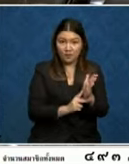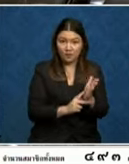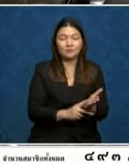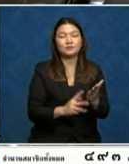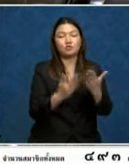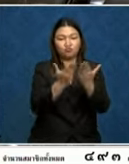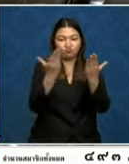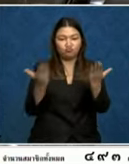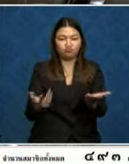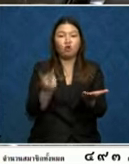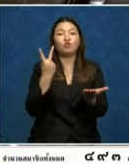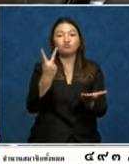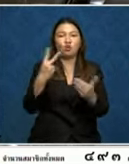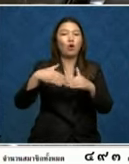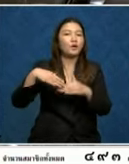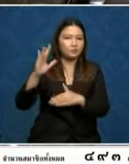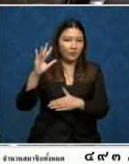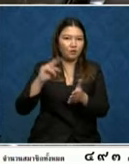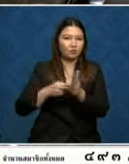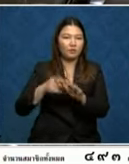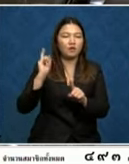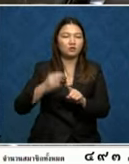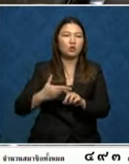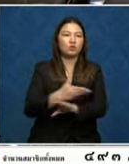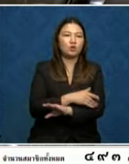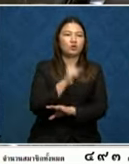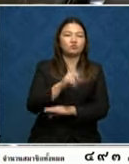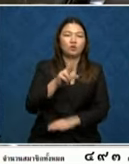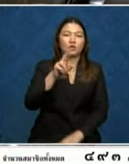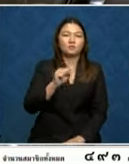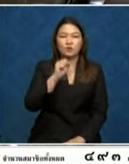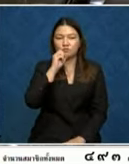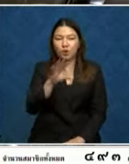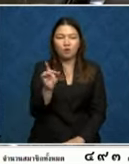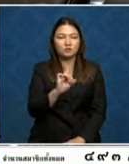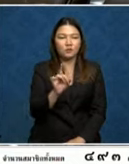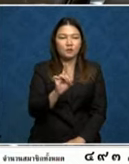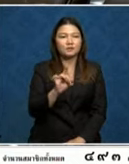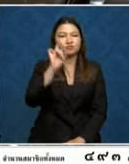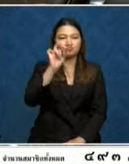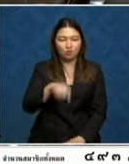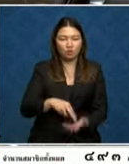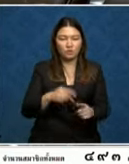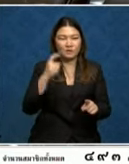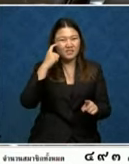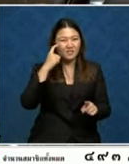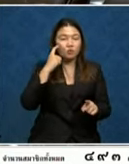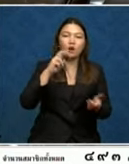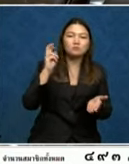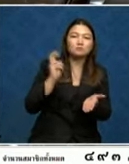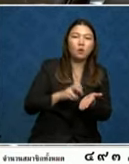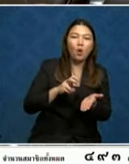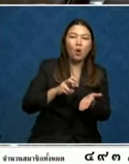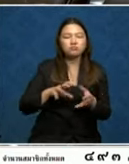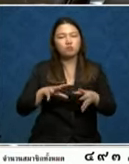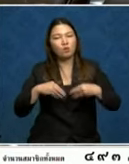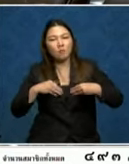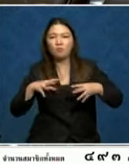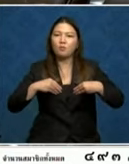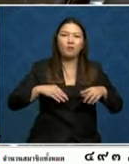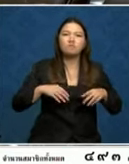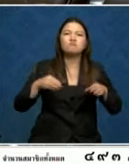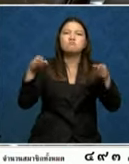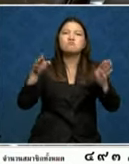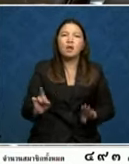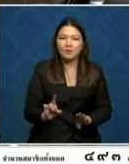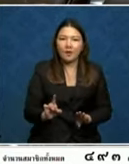มใยะสำคัญั้นสภาควรจะตองชัดเจน แต่ต้นว่าจะควรมีการรงมาติแบบใดหรอแ้กระทั่งนะครับ ห